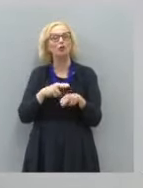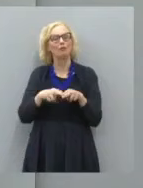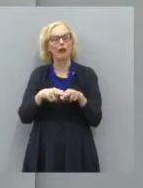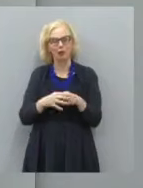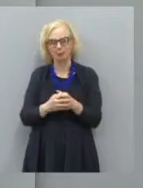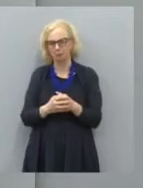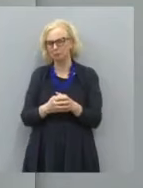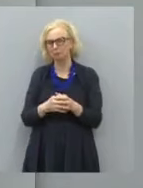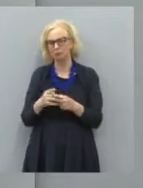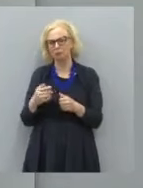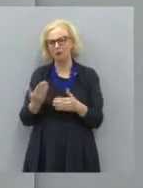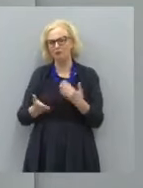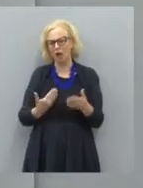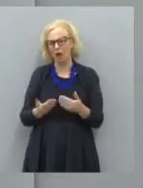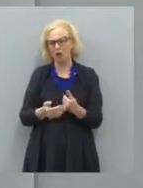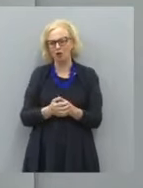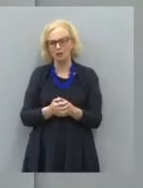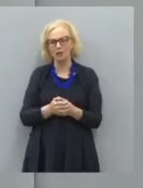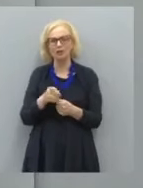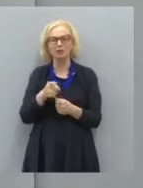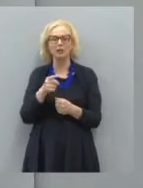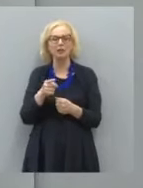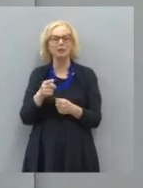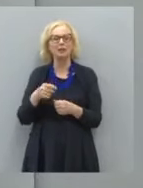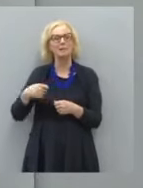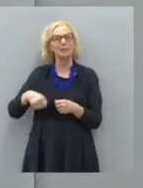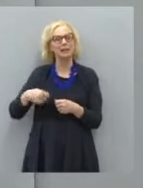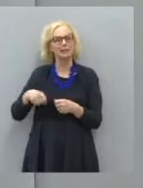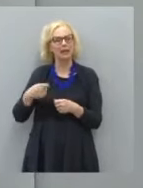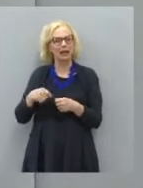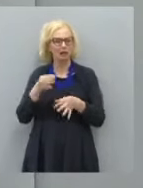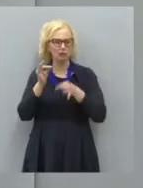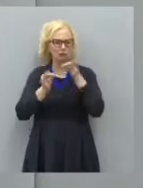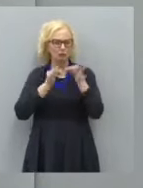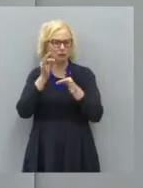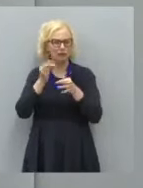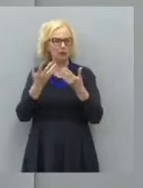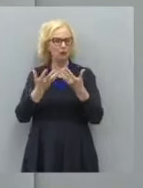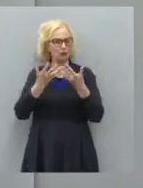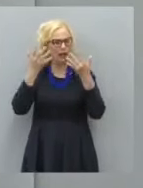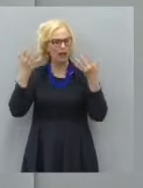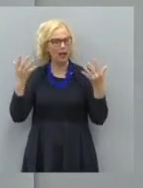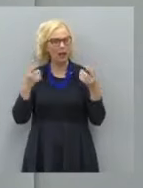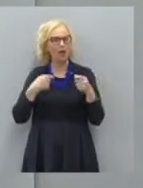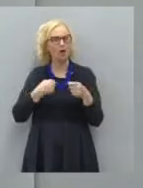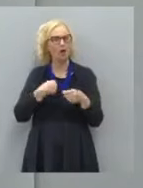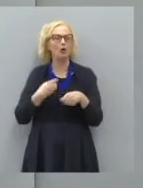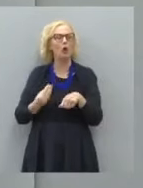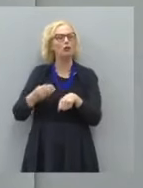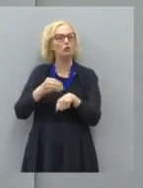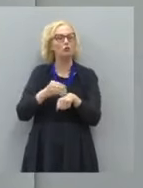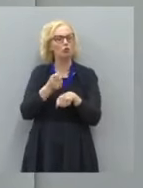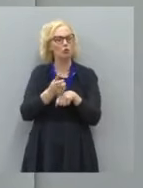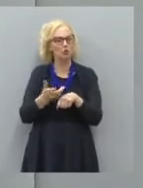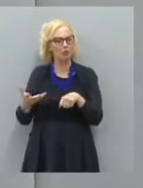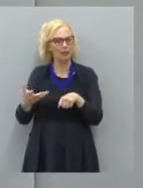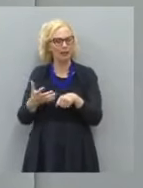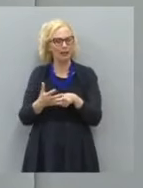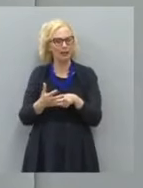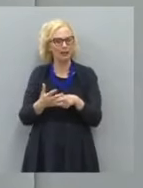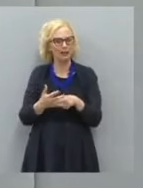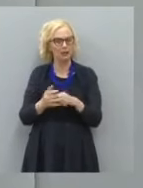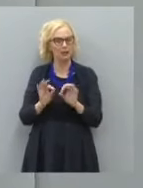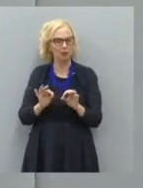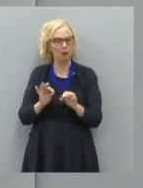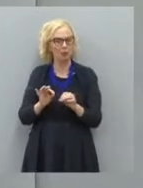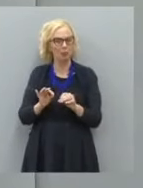molto velocemente di quanto il quadro che ha fatto il presidente è molto chiaro io posso aggiungere solo dei numeri che mi sono anche